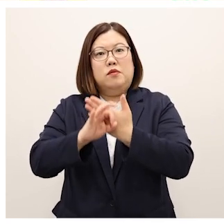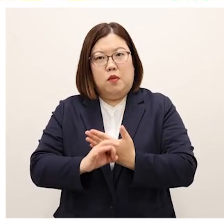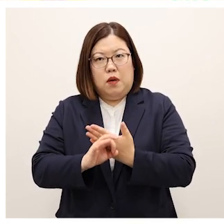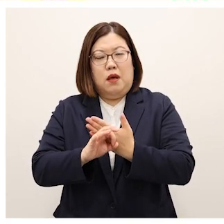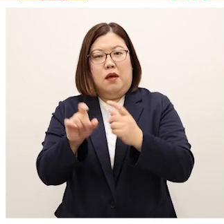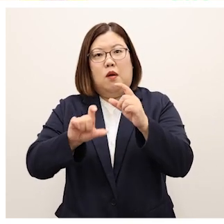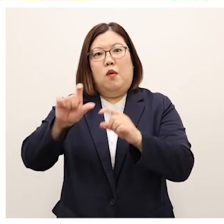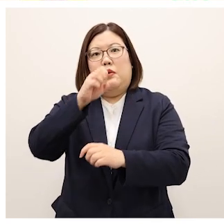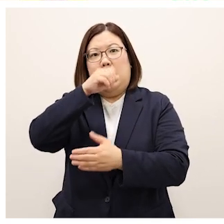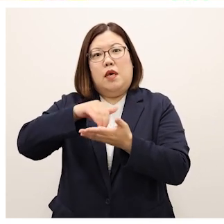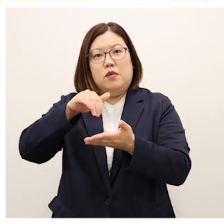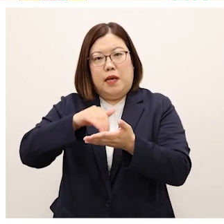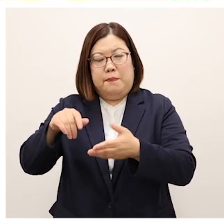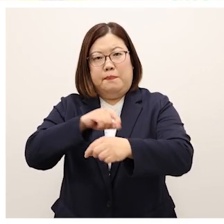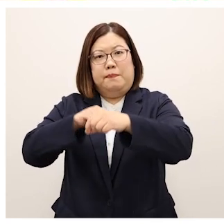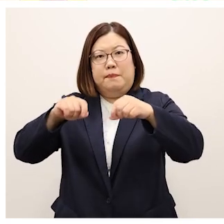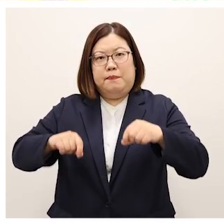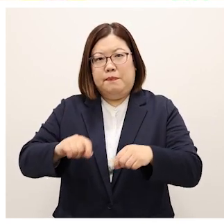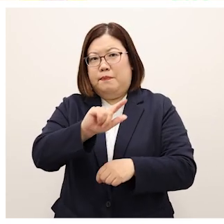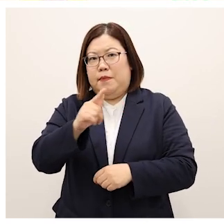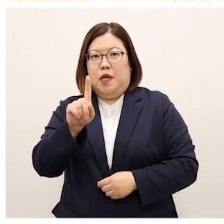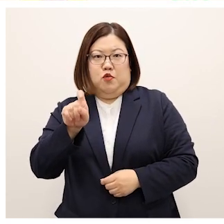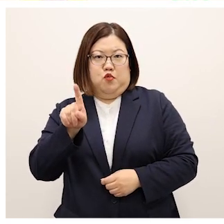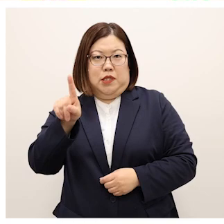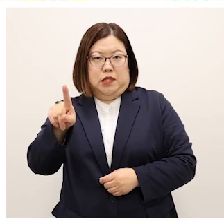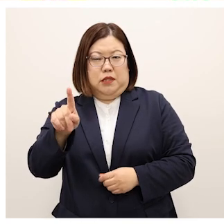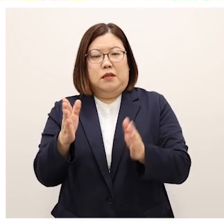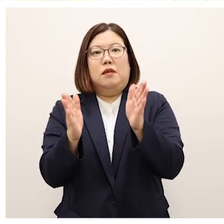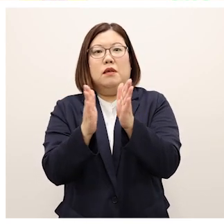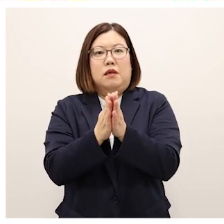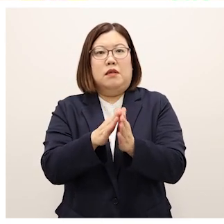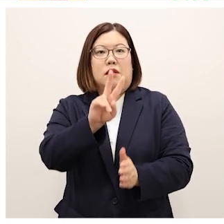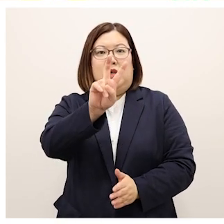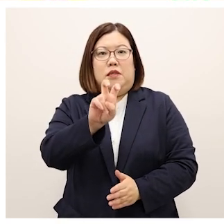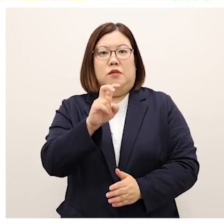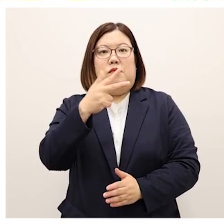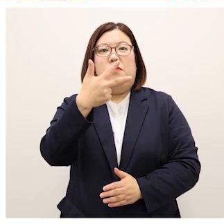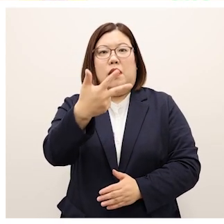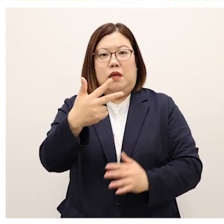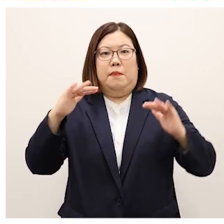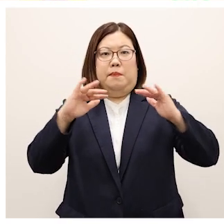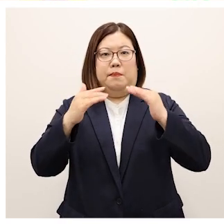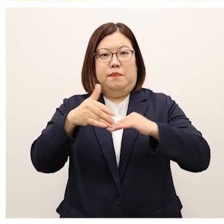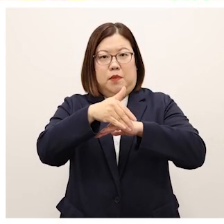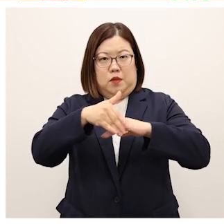度が契約など11件、合計で27件を予定し